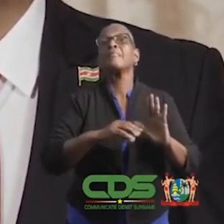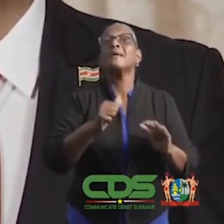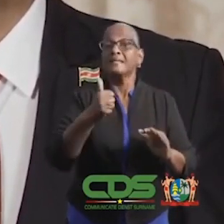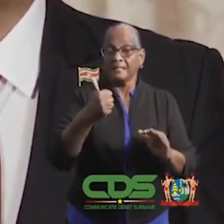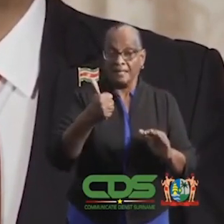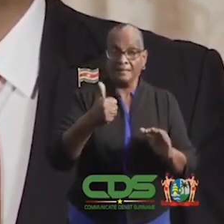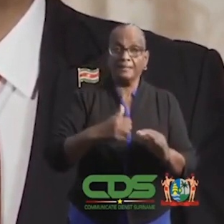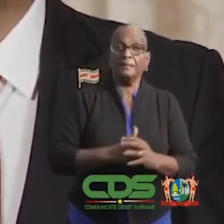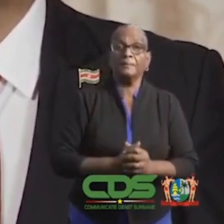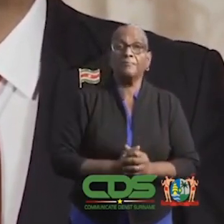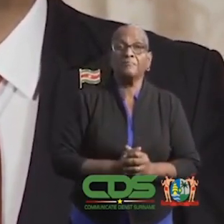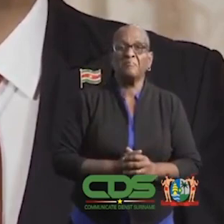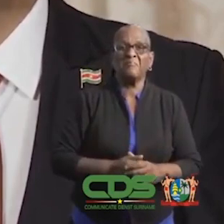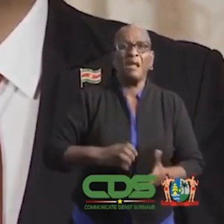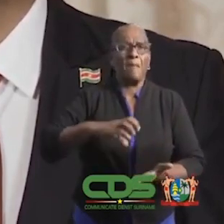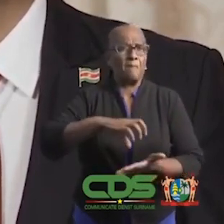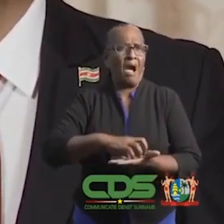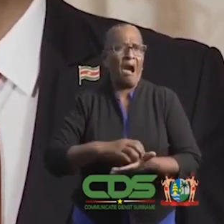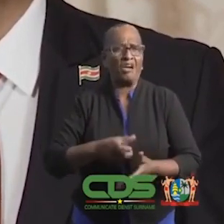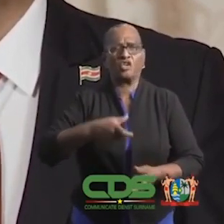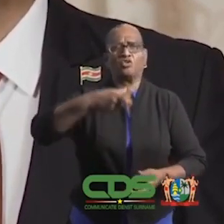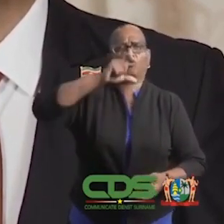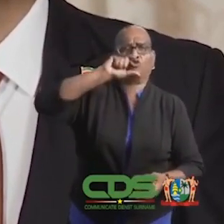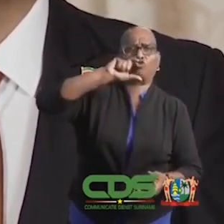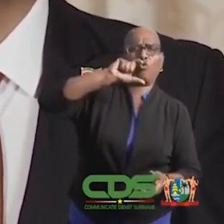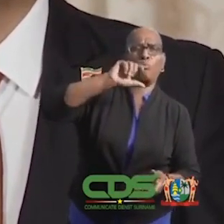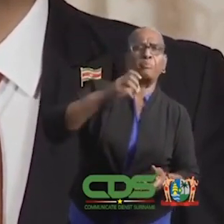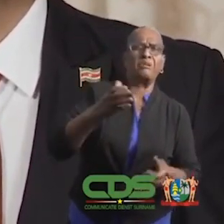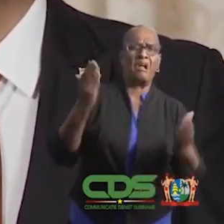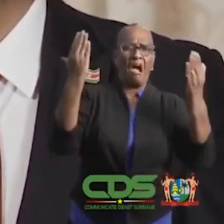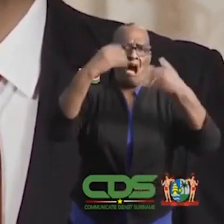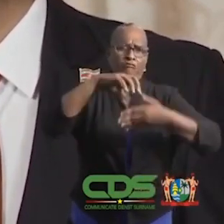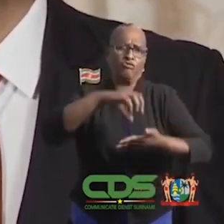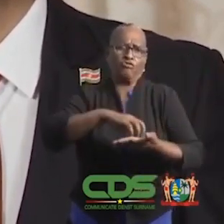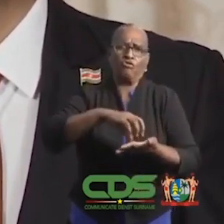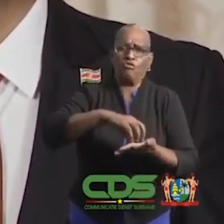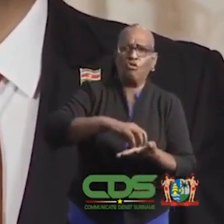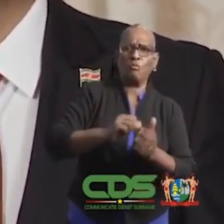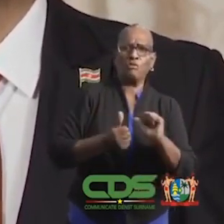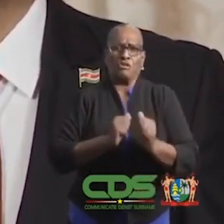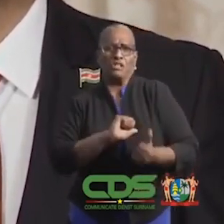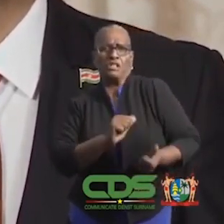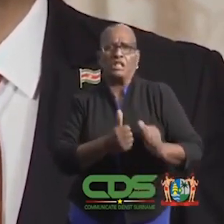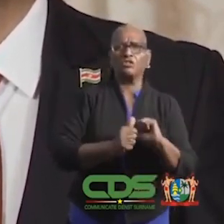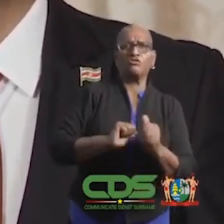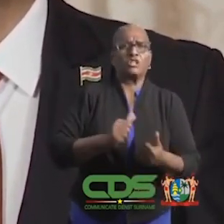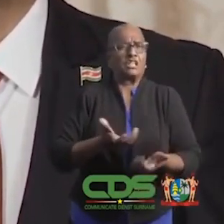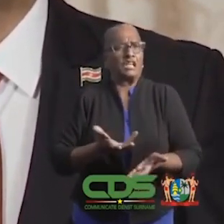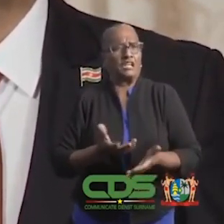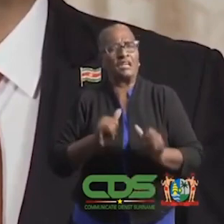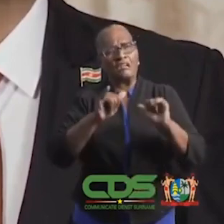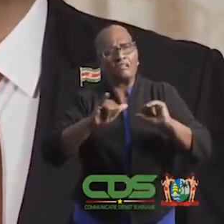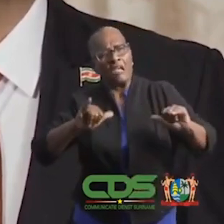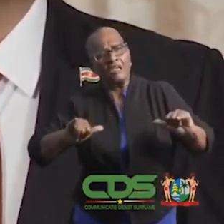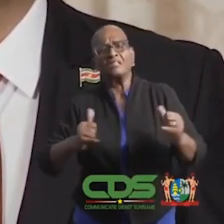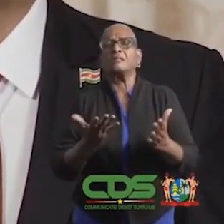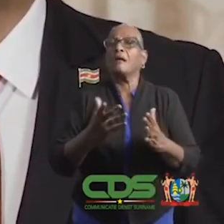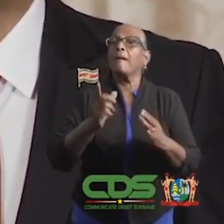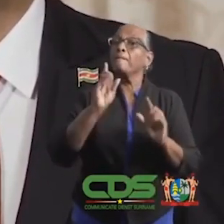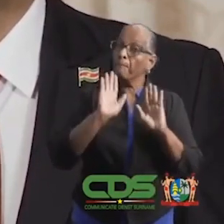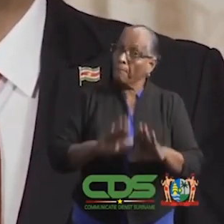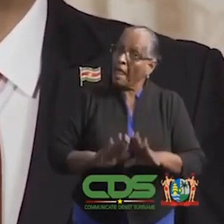Maatregel 6. Bordelen, bars, nachtclubs, dancings, discotheken en dergelijke blijven